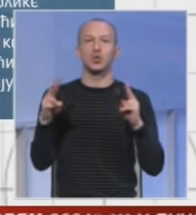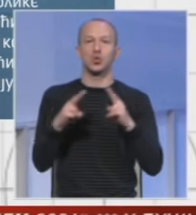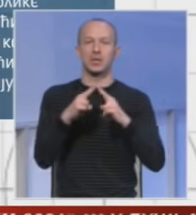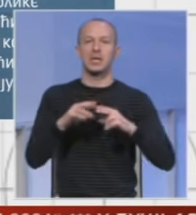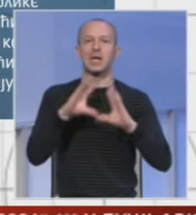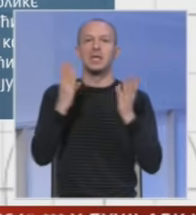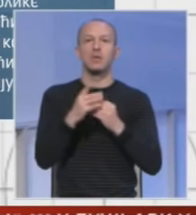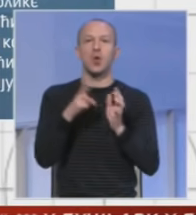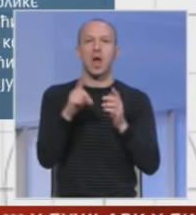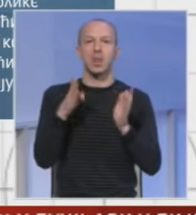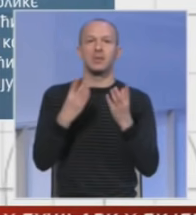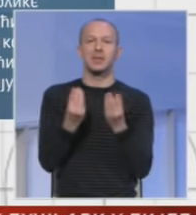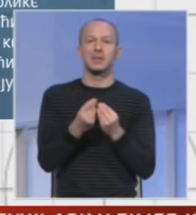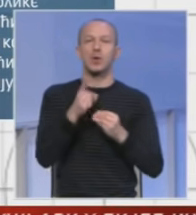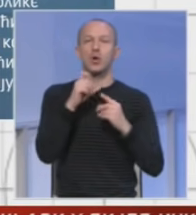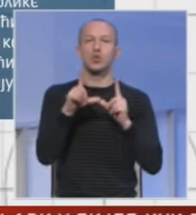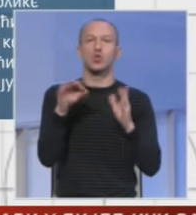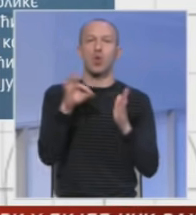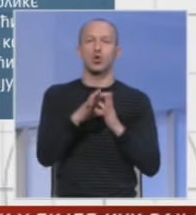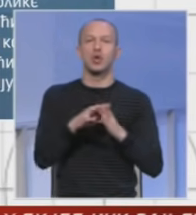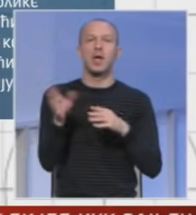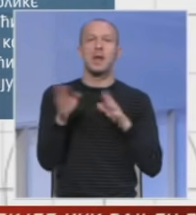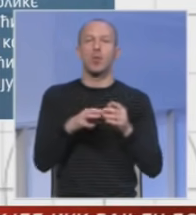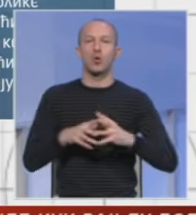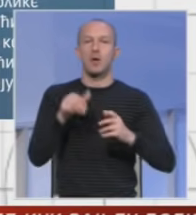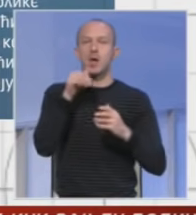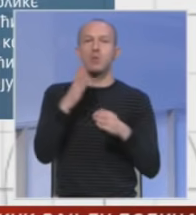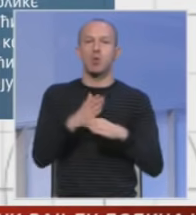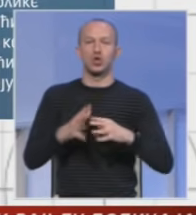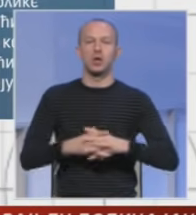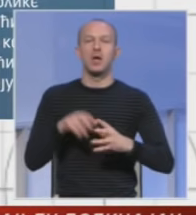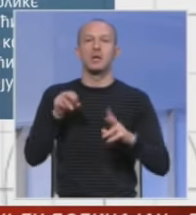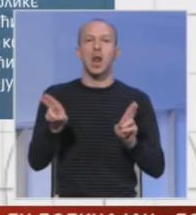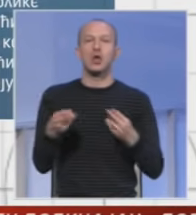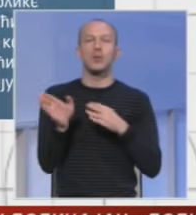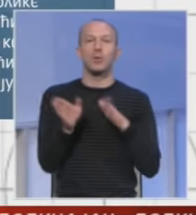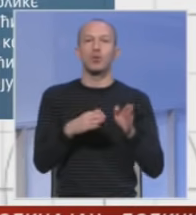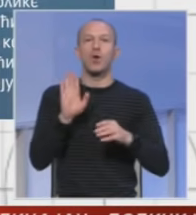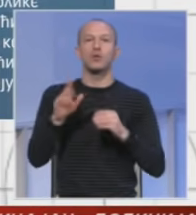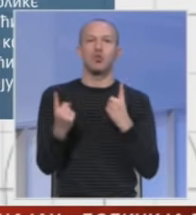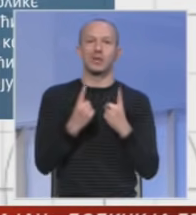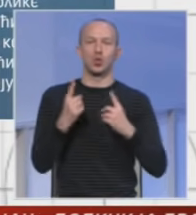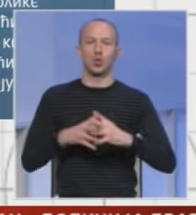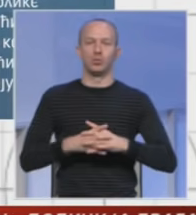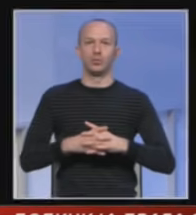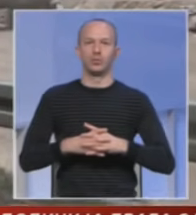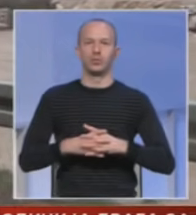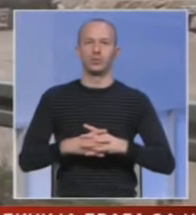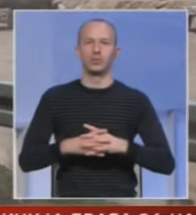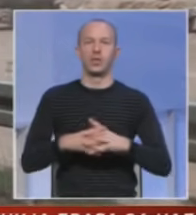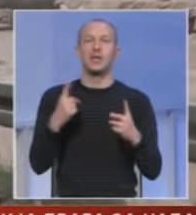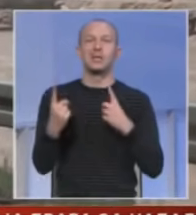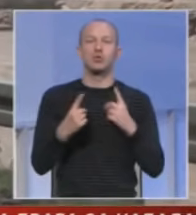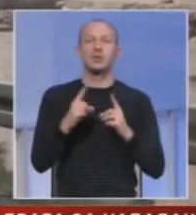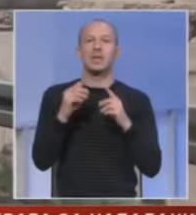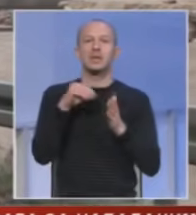susret svim lokalnim zajednicama koje su pogođene nepogodama i pomoći im da lakše prebrode ovu situaciju.